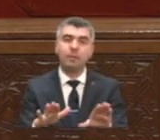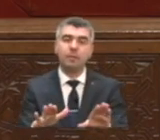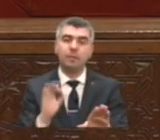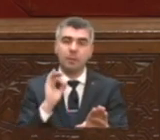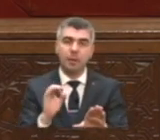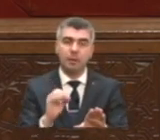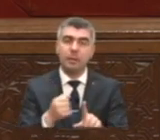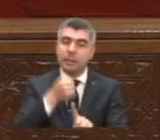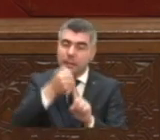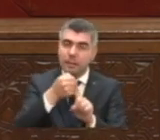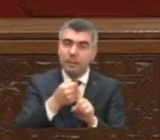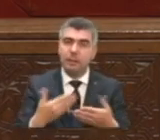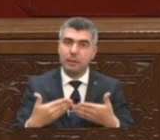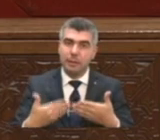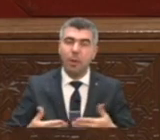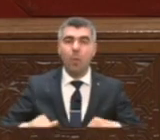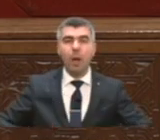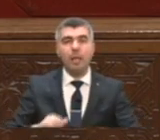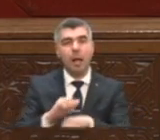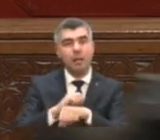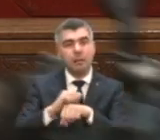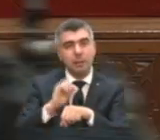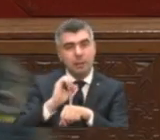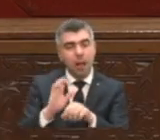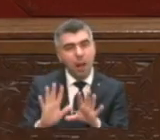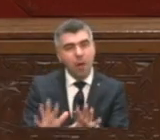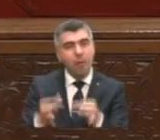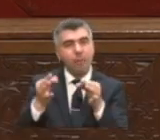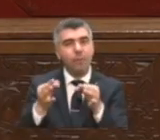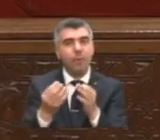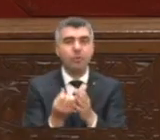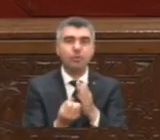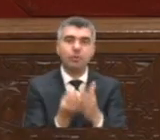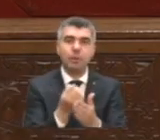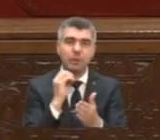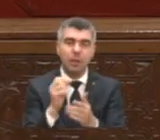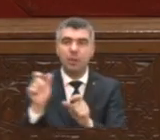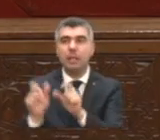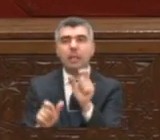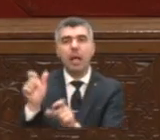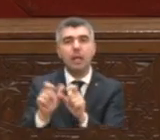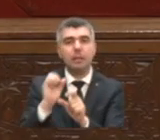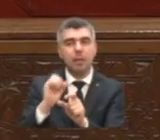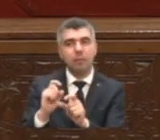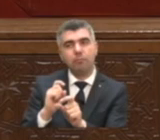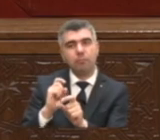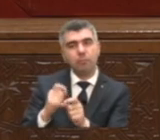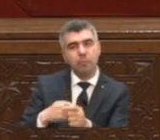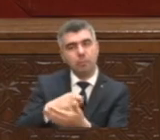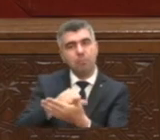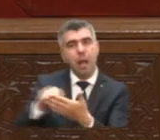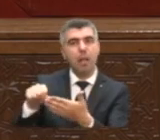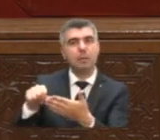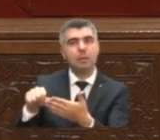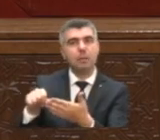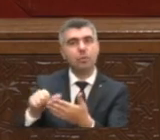الإطار مشتغلين حاليا مع وزارة الداخلية باش نحاولوا نلقاو الحلول، وخاصة لذوي الحقوق اللي تعاني وباقي لهيها.